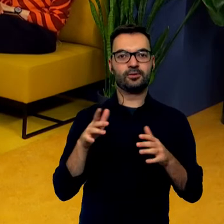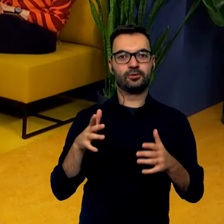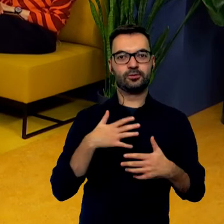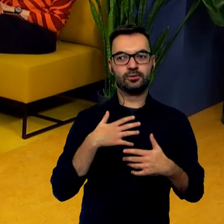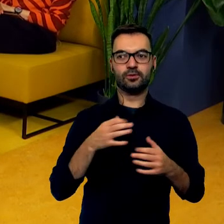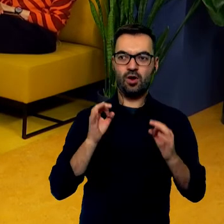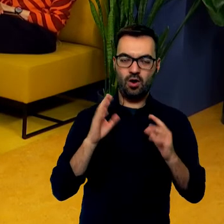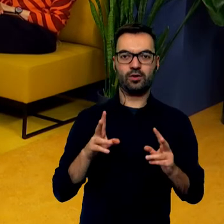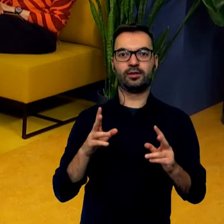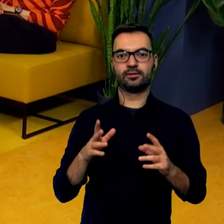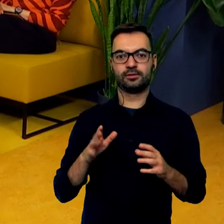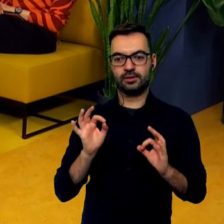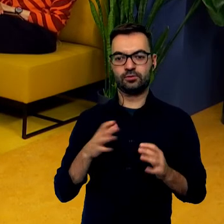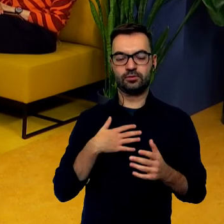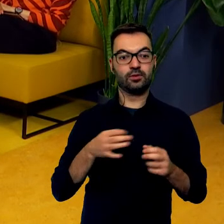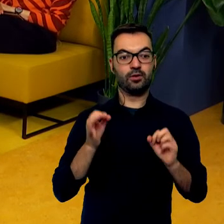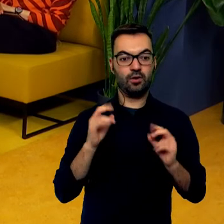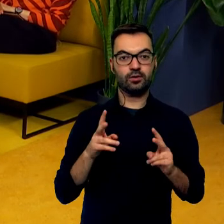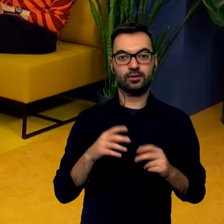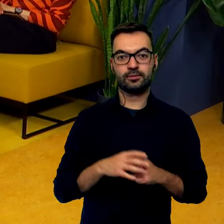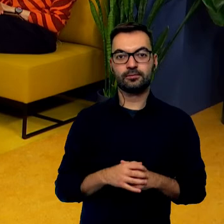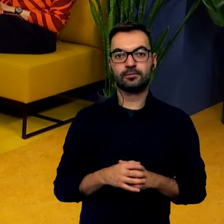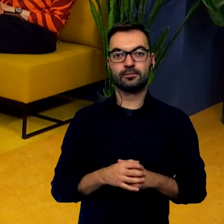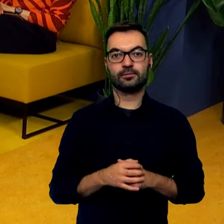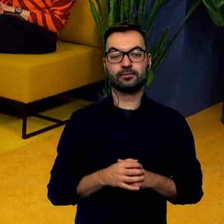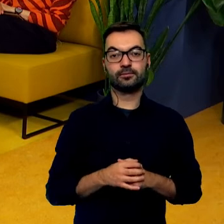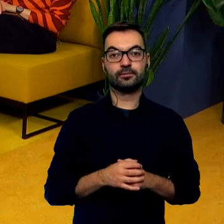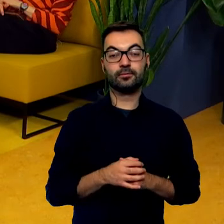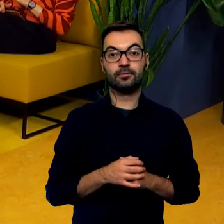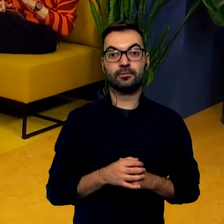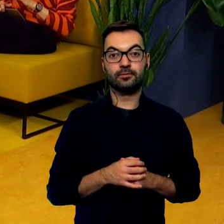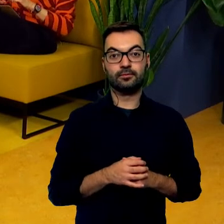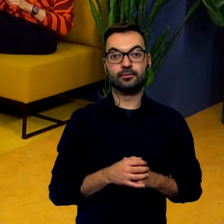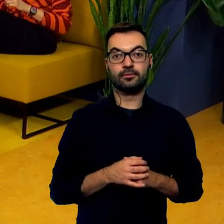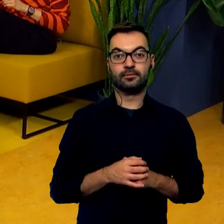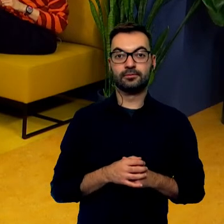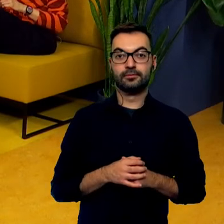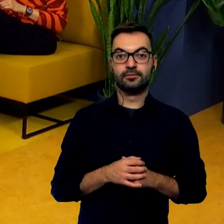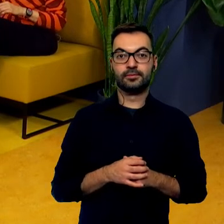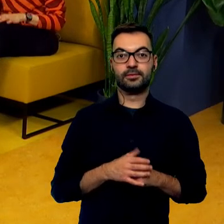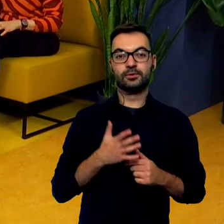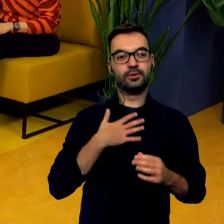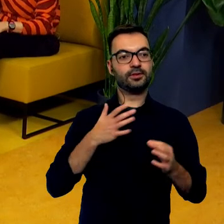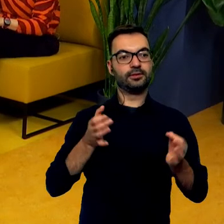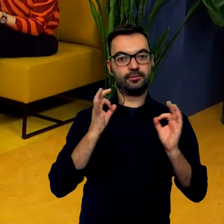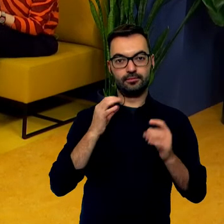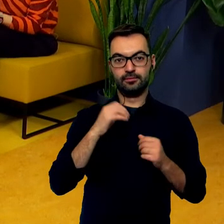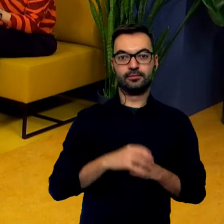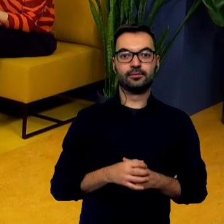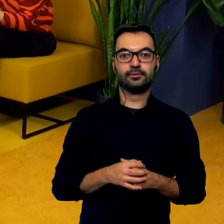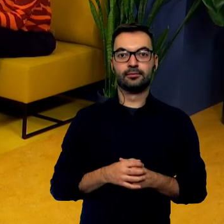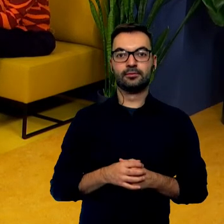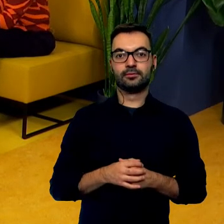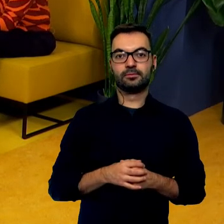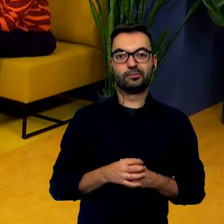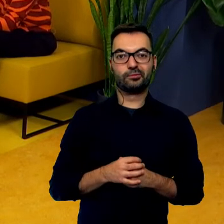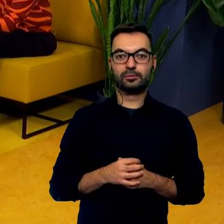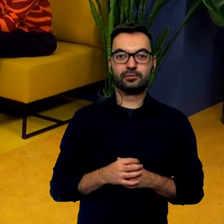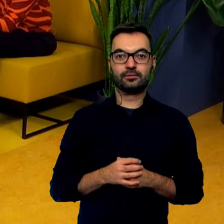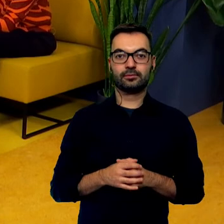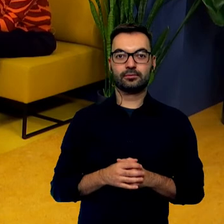ci okej, że jest to takie miejsce, w którym czujesz się dobrze, więc jest jakaś